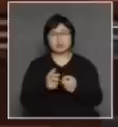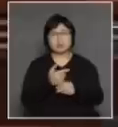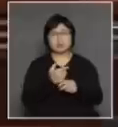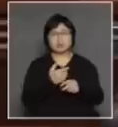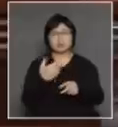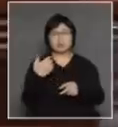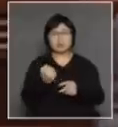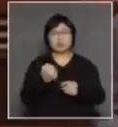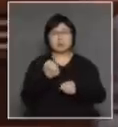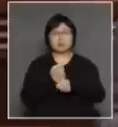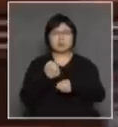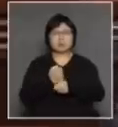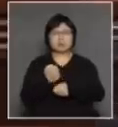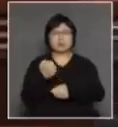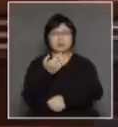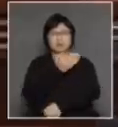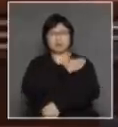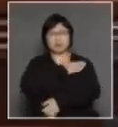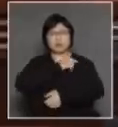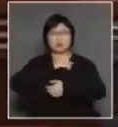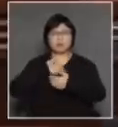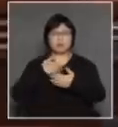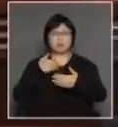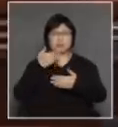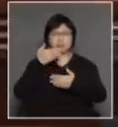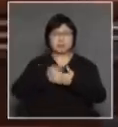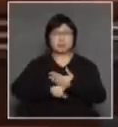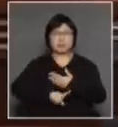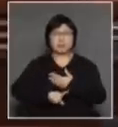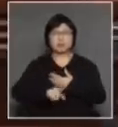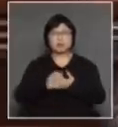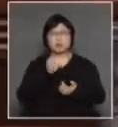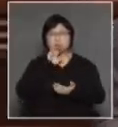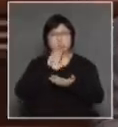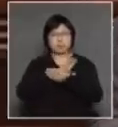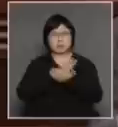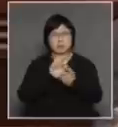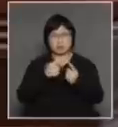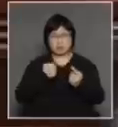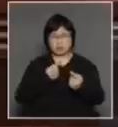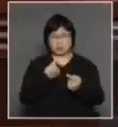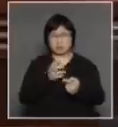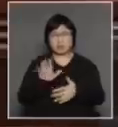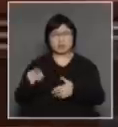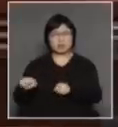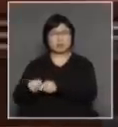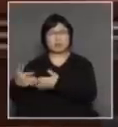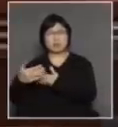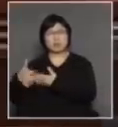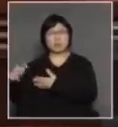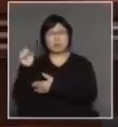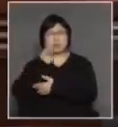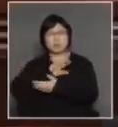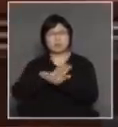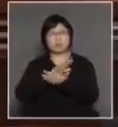司長的職能去到哪裡呢？其實我講了十一年，不是只是我講，當然是主席很多其他同事都講了十一